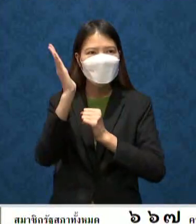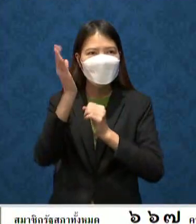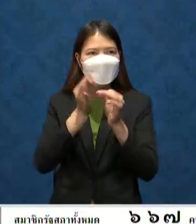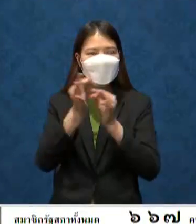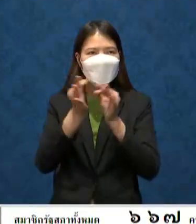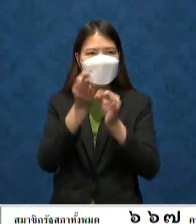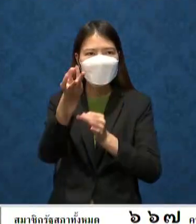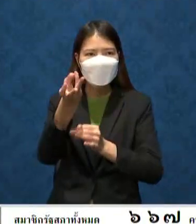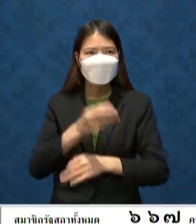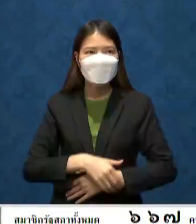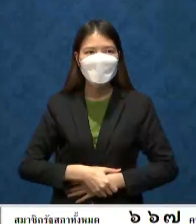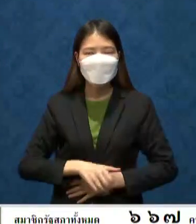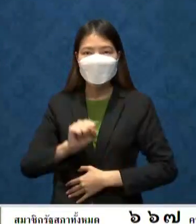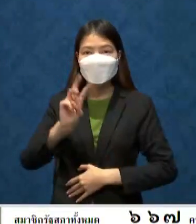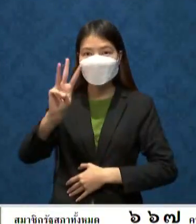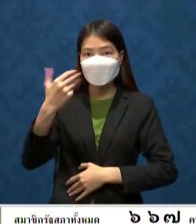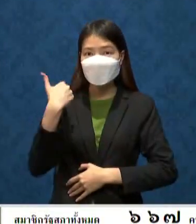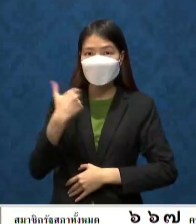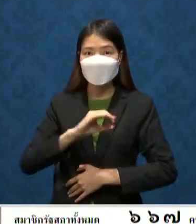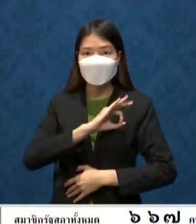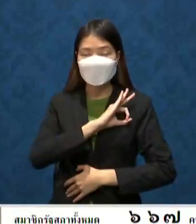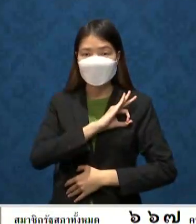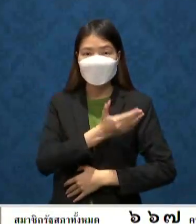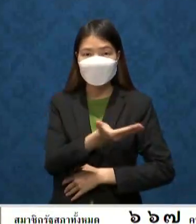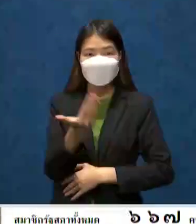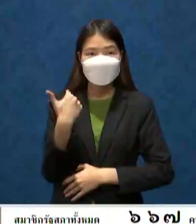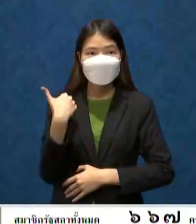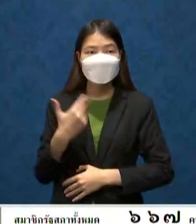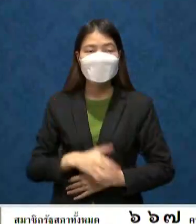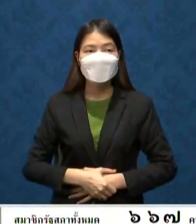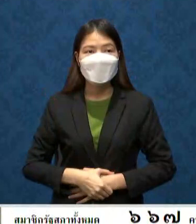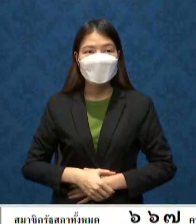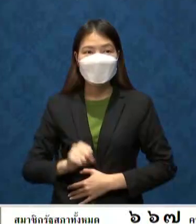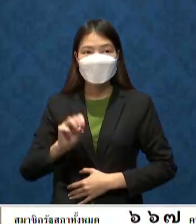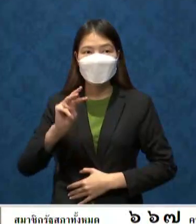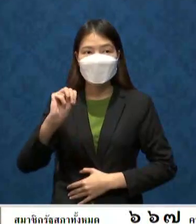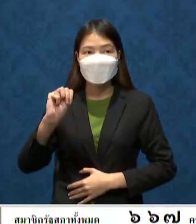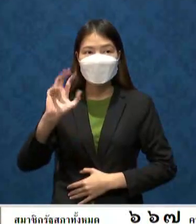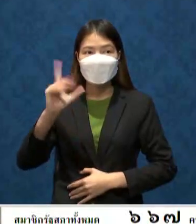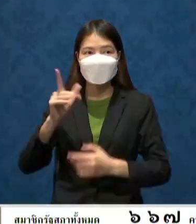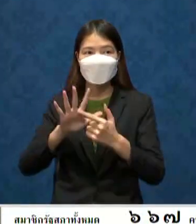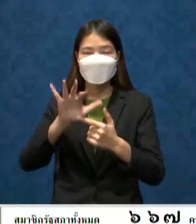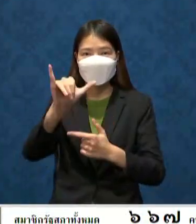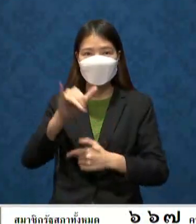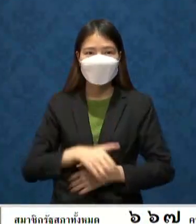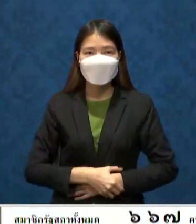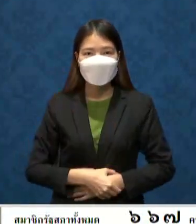แสวงการสมาชิกวุฒิสภาในฐานะสมาชิกรัฐสภา ท่านสมชายรอนิดนะท่านประธานรัฐสภามาพอดี